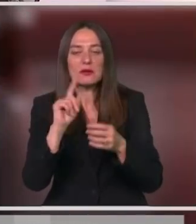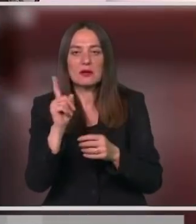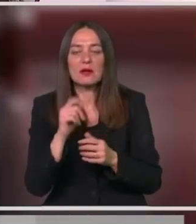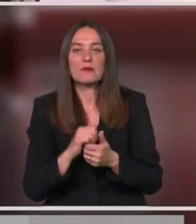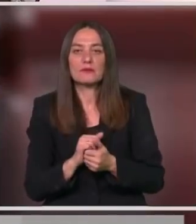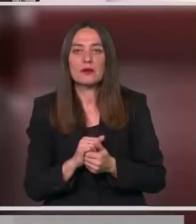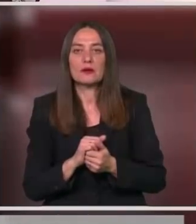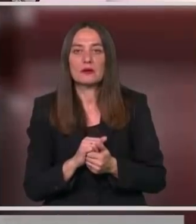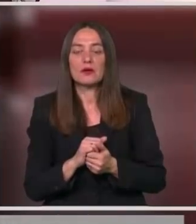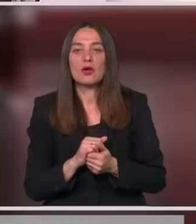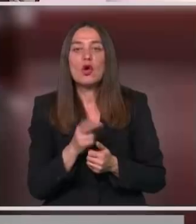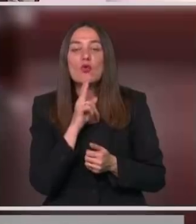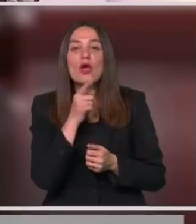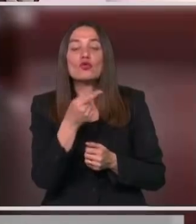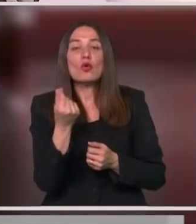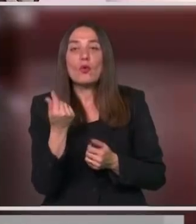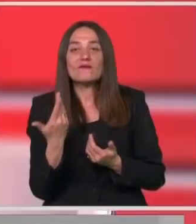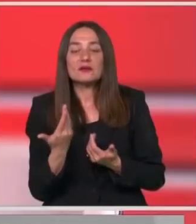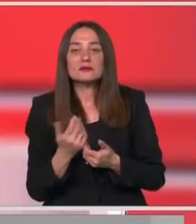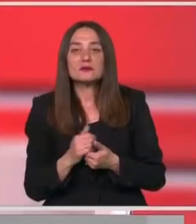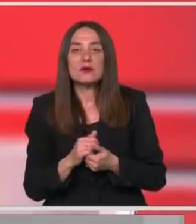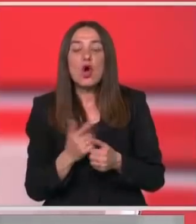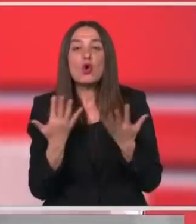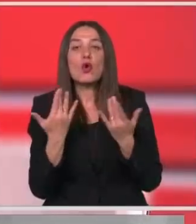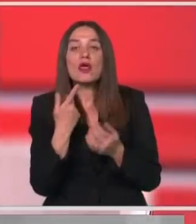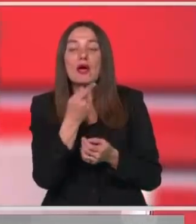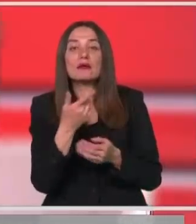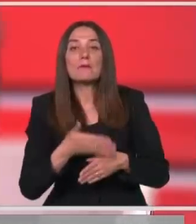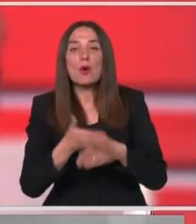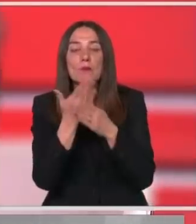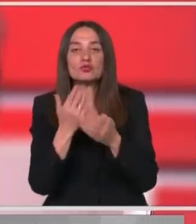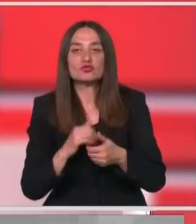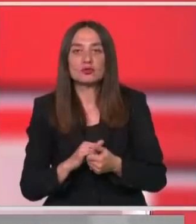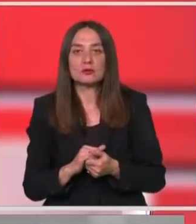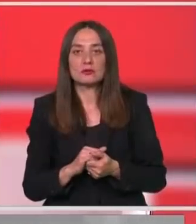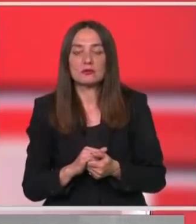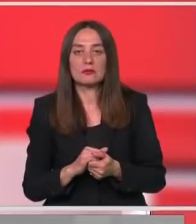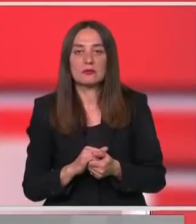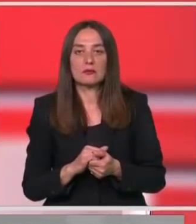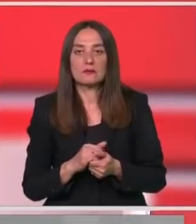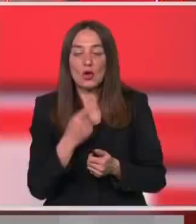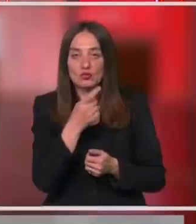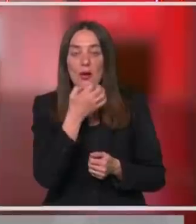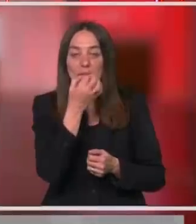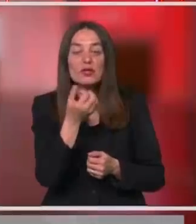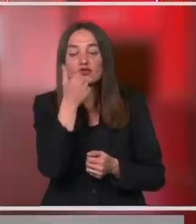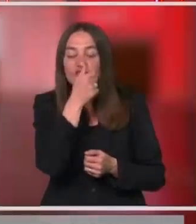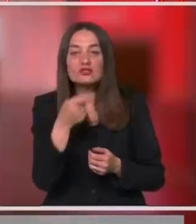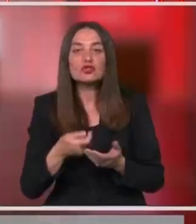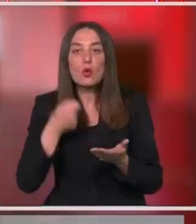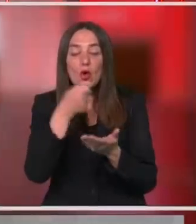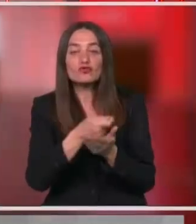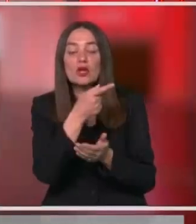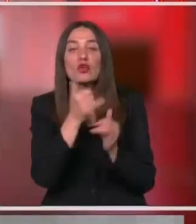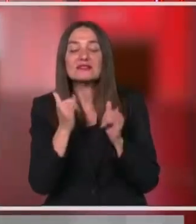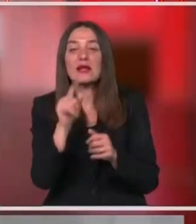Dakle, koji je to novac? Kolika je ta pomoć? To je pitanje. U šta će se uložiti? To je